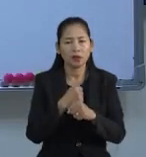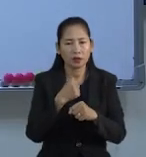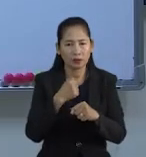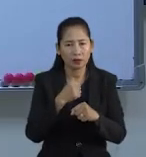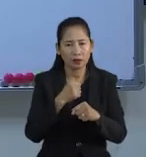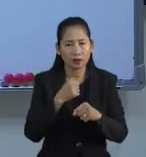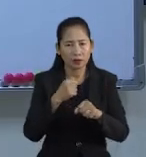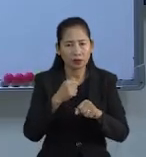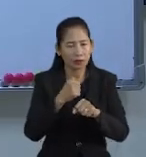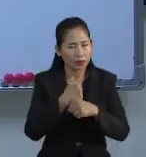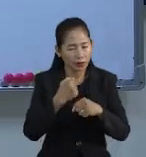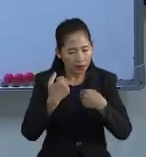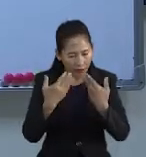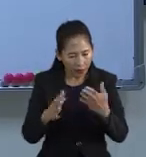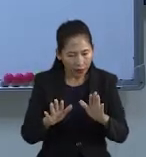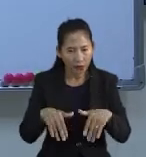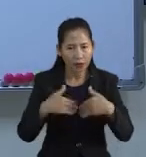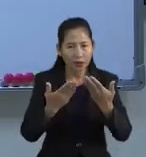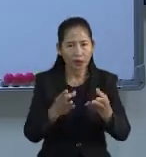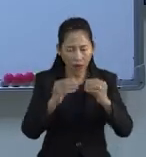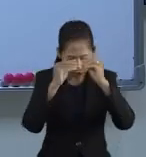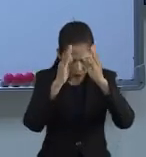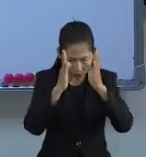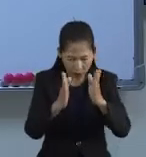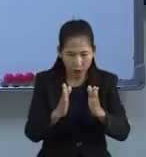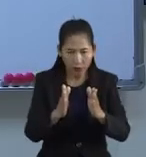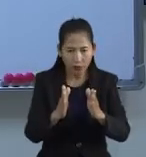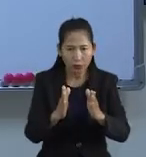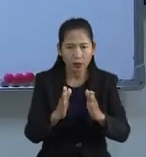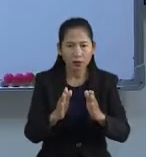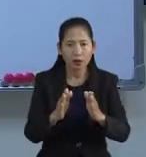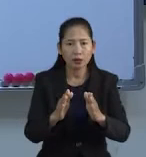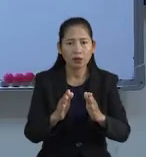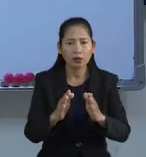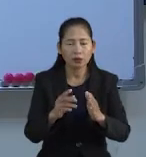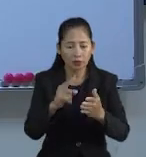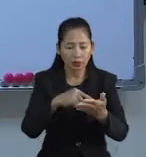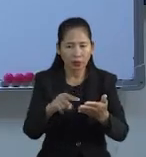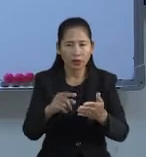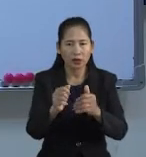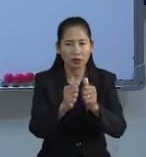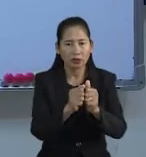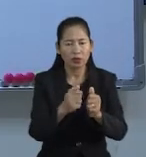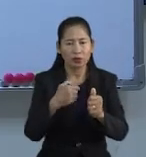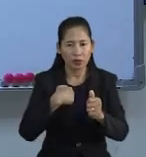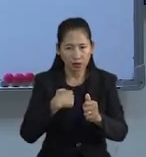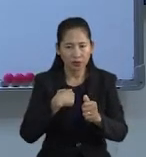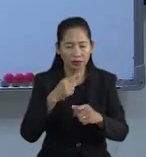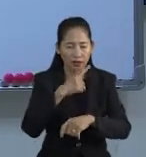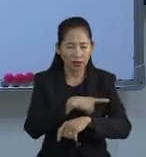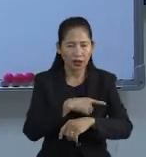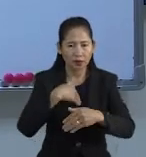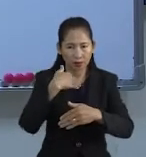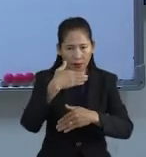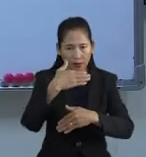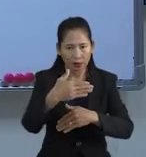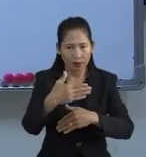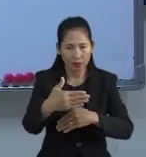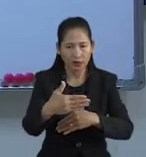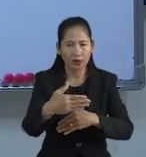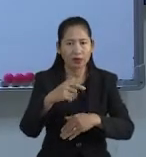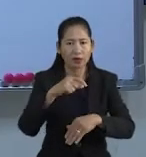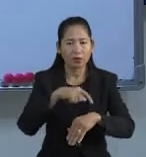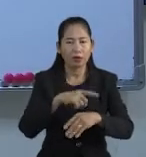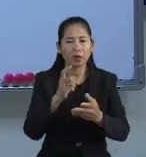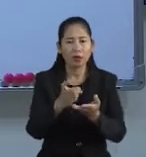con nhé thư hãy vô mò chung lục rú mình chung đấy con nhé vô mò cài chung mùi lục rú nơi ngày màu khởi lại màu